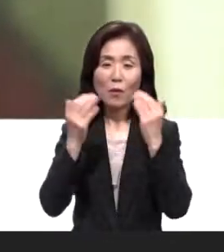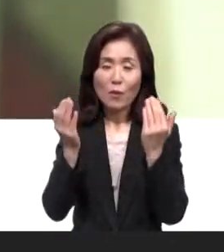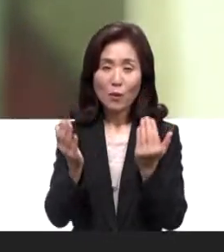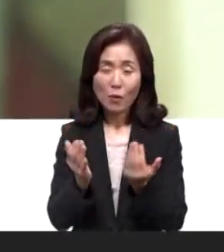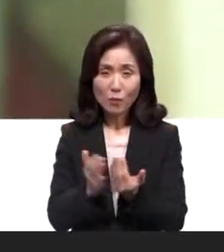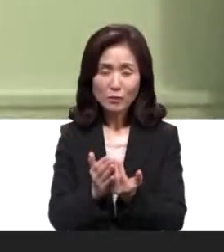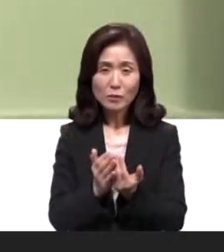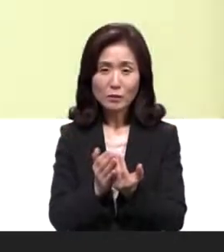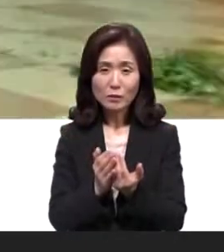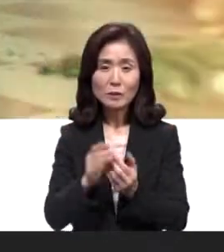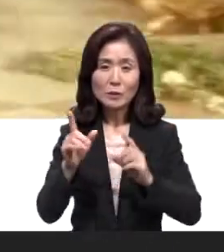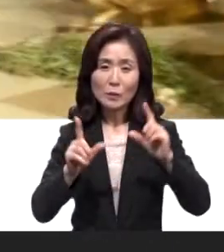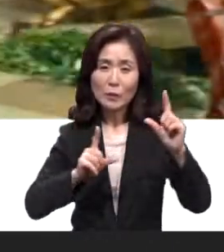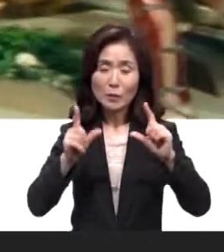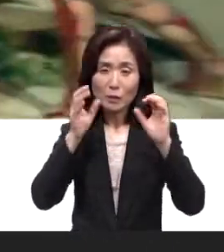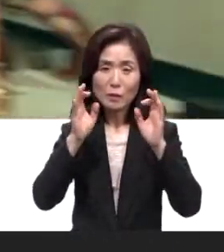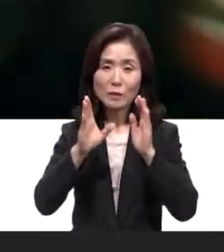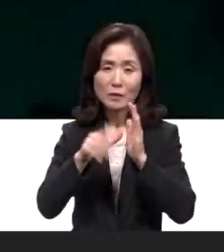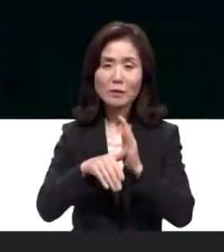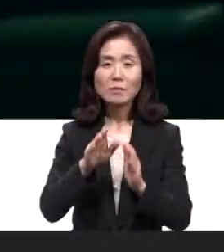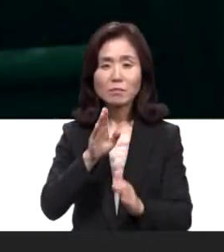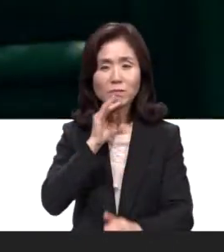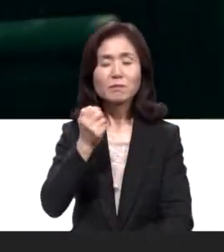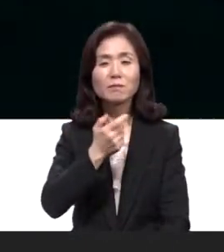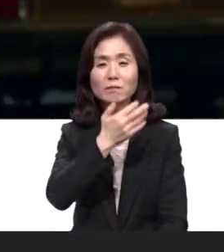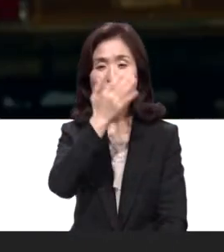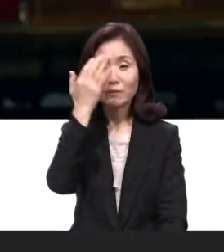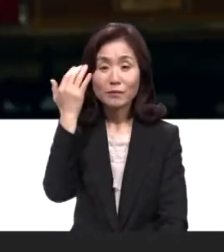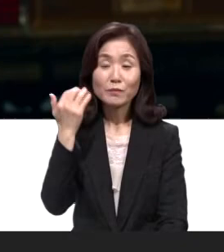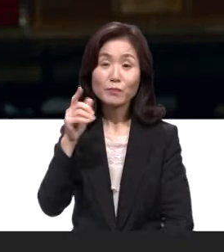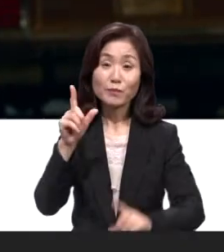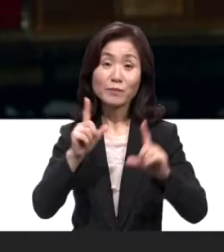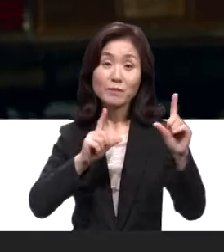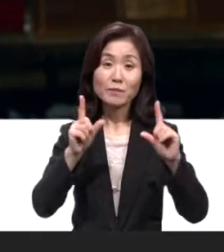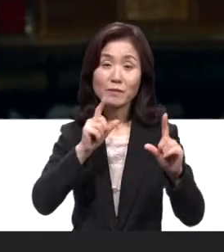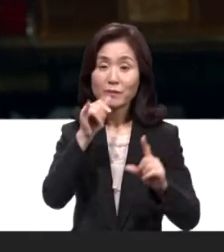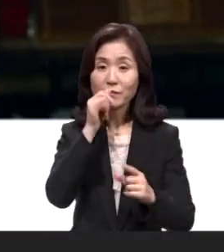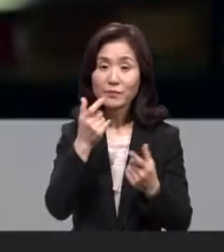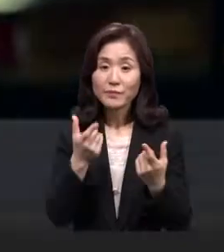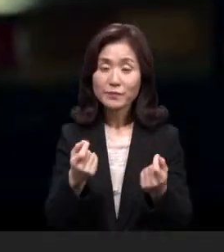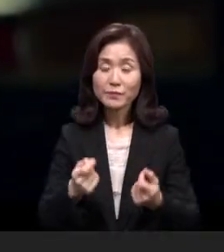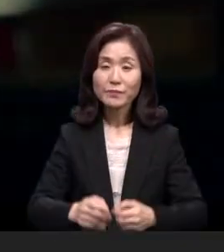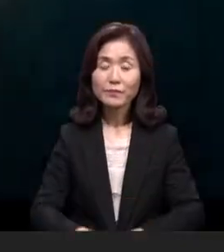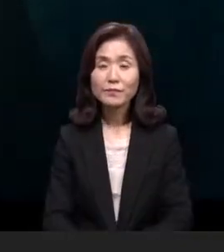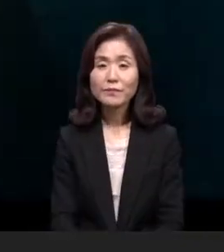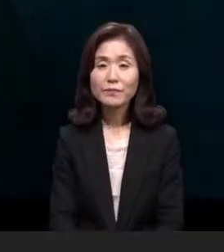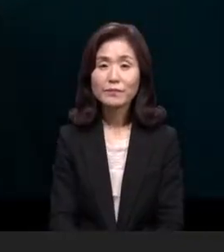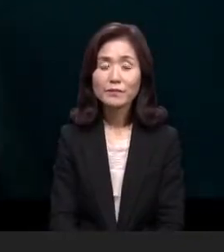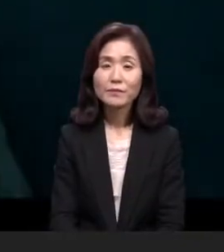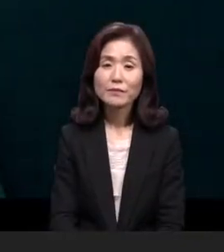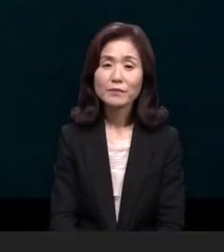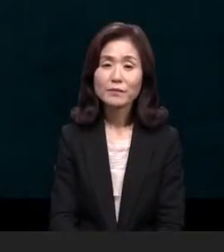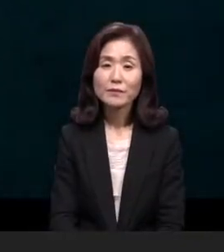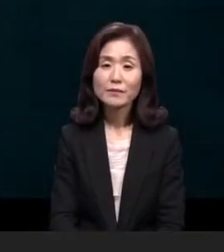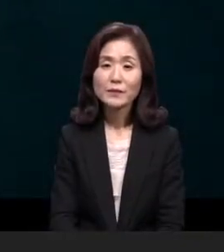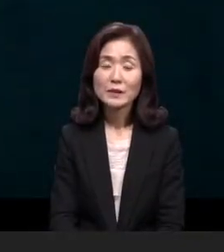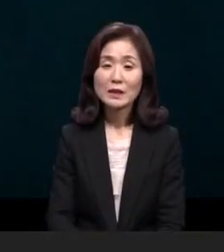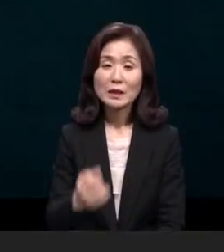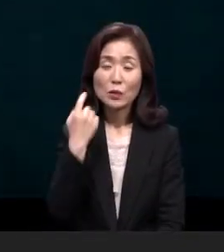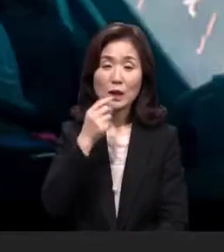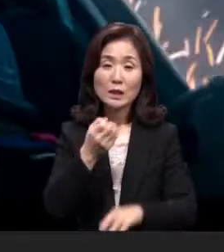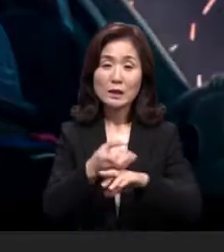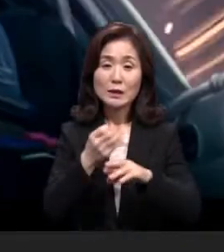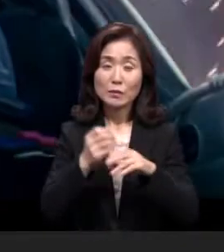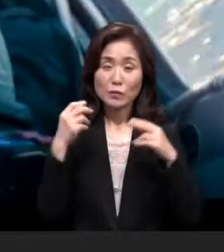human. Get used to it. And each and every character in this movie is beautiful. 황금 슈트,